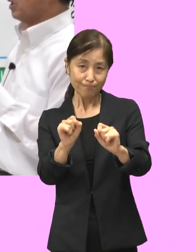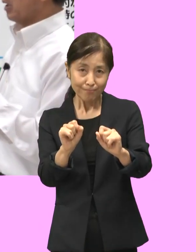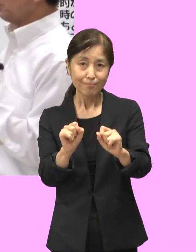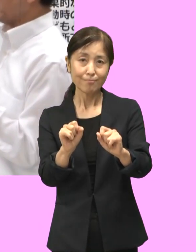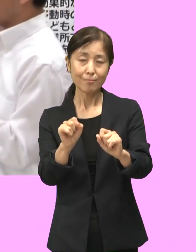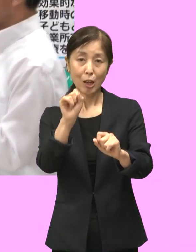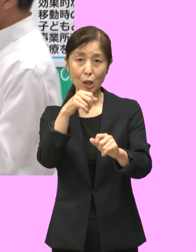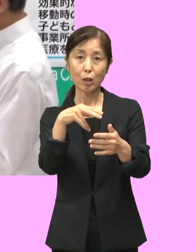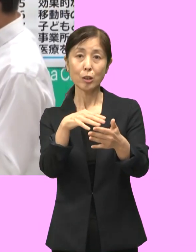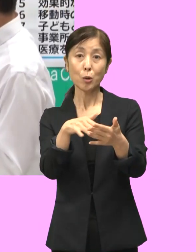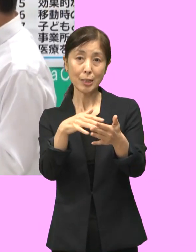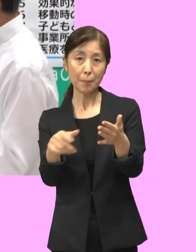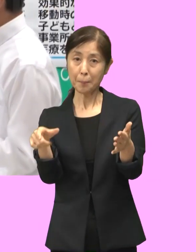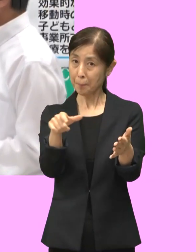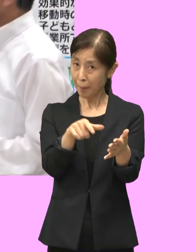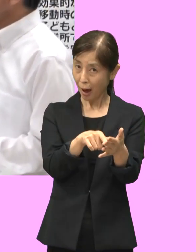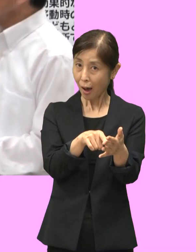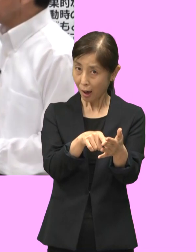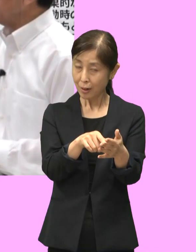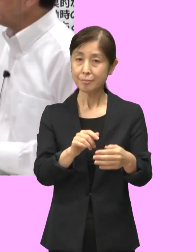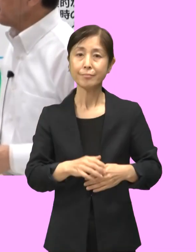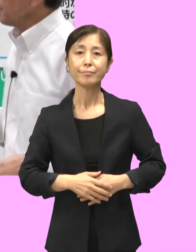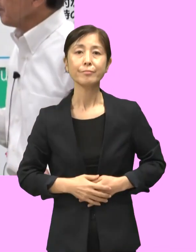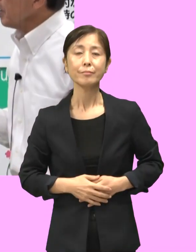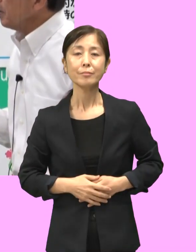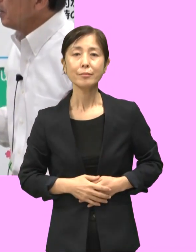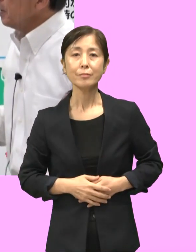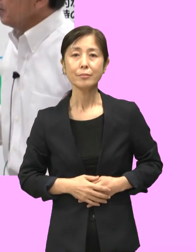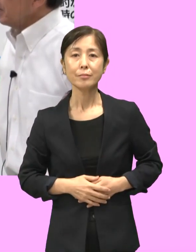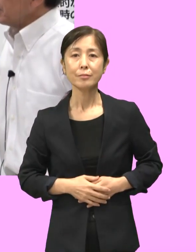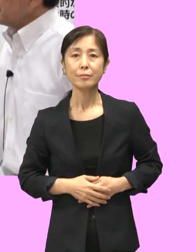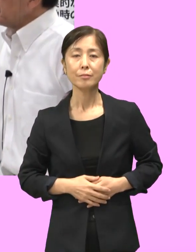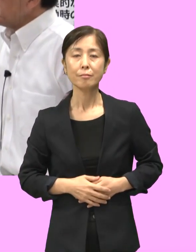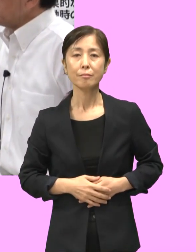算を今回組みました。で、